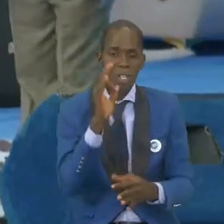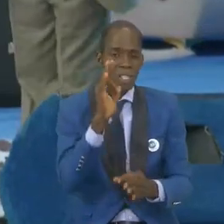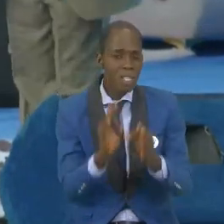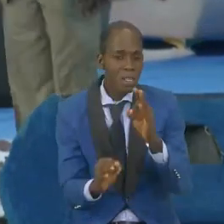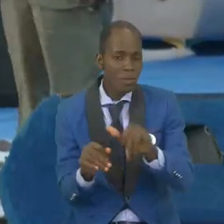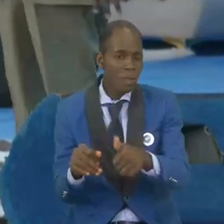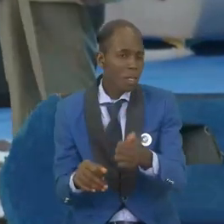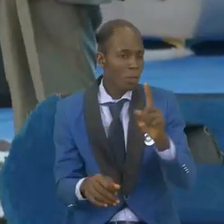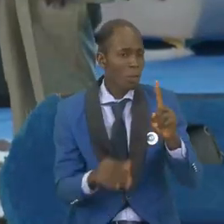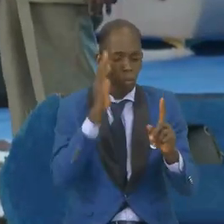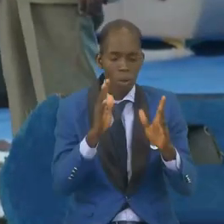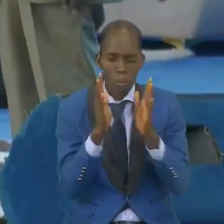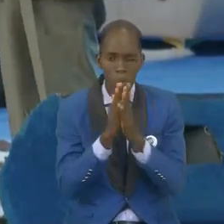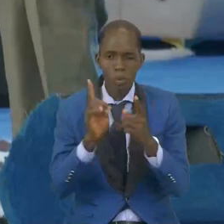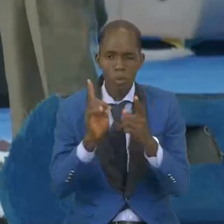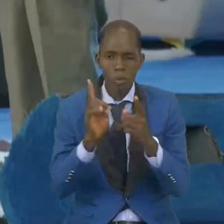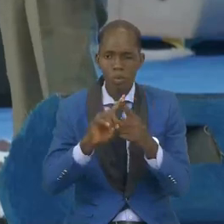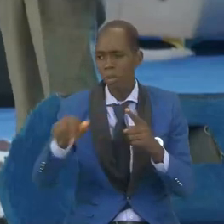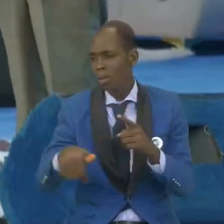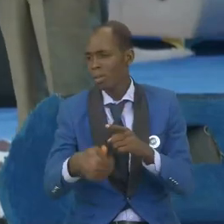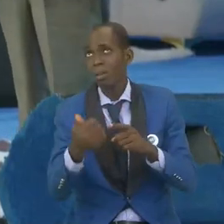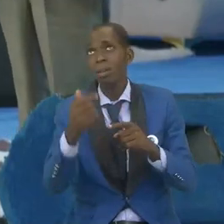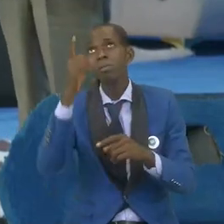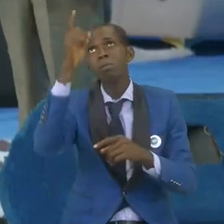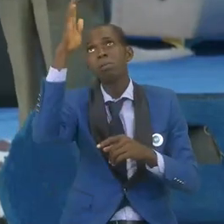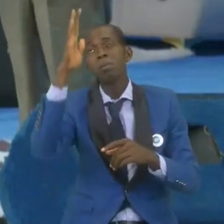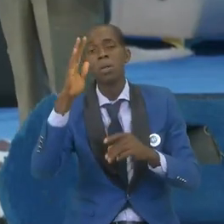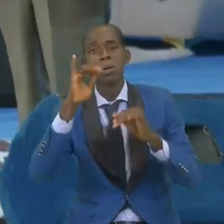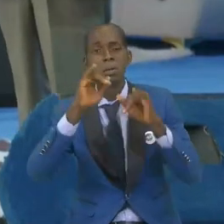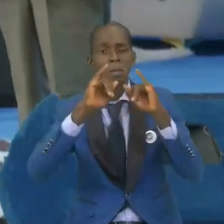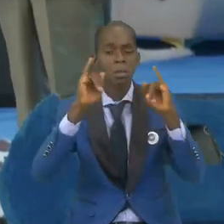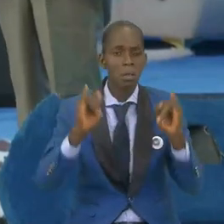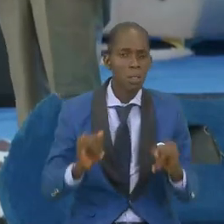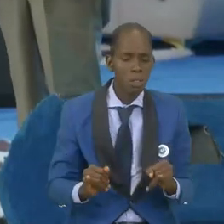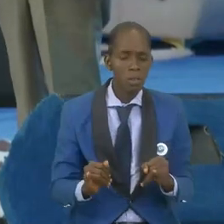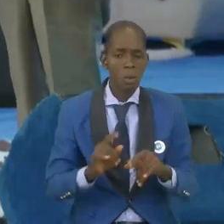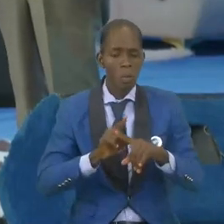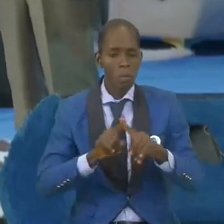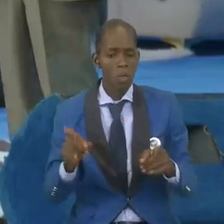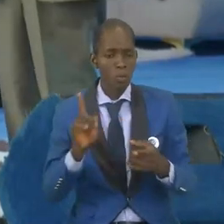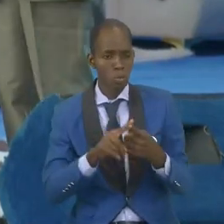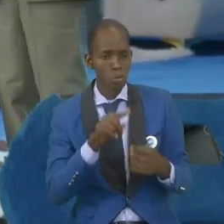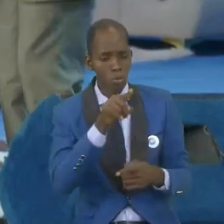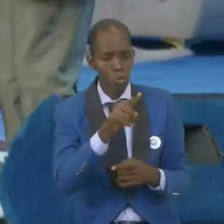prie un autre Dieu pendant ces 30 jours,